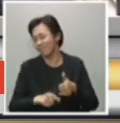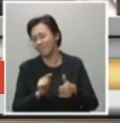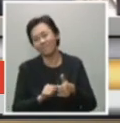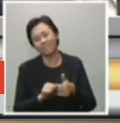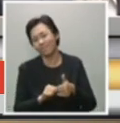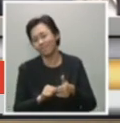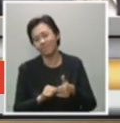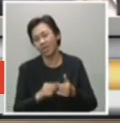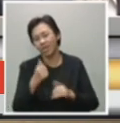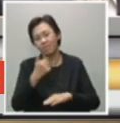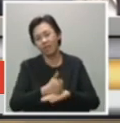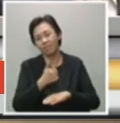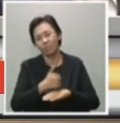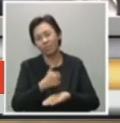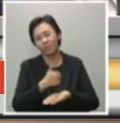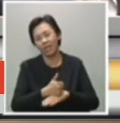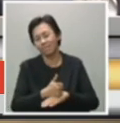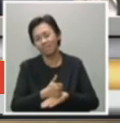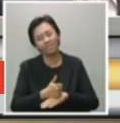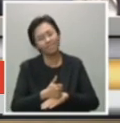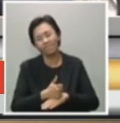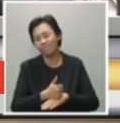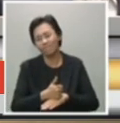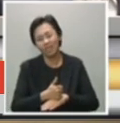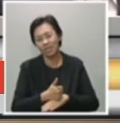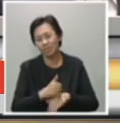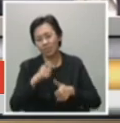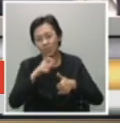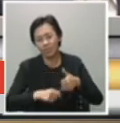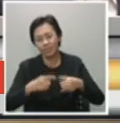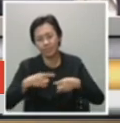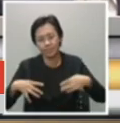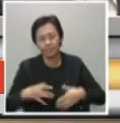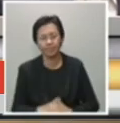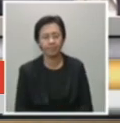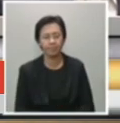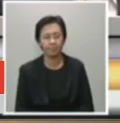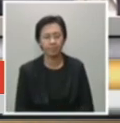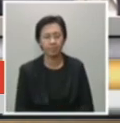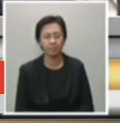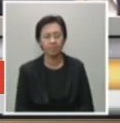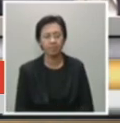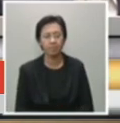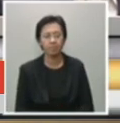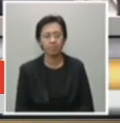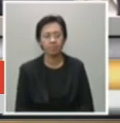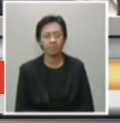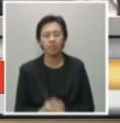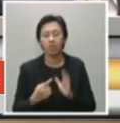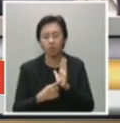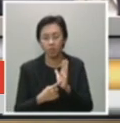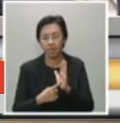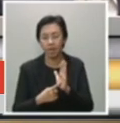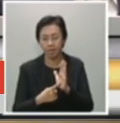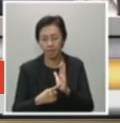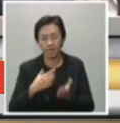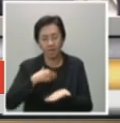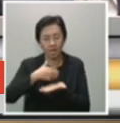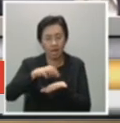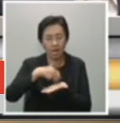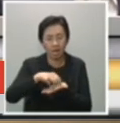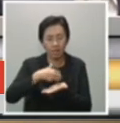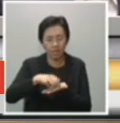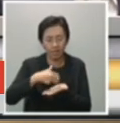อยู่ในตำแหน่งของผู้นำสูงสุดของประเทศเลยด้วยความเคารพท่านประธานค่ะตัวอย่างที่ดิฉันจะกล่าวต่อ